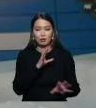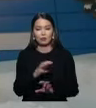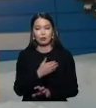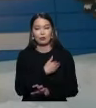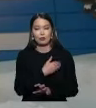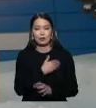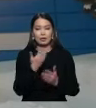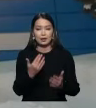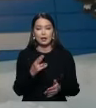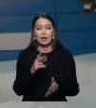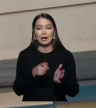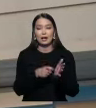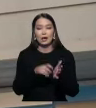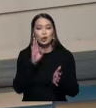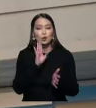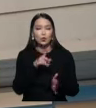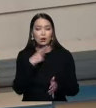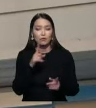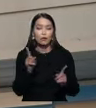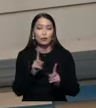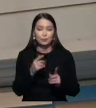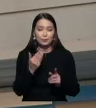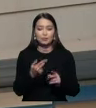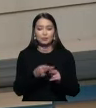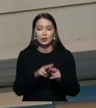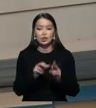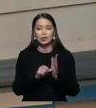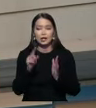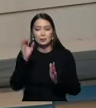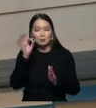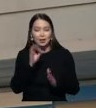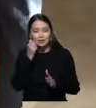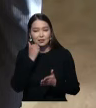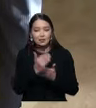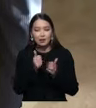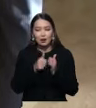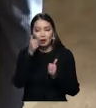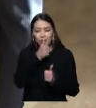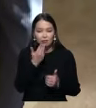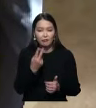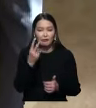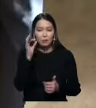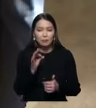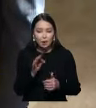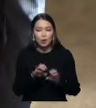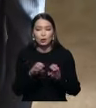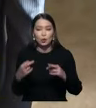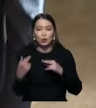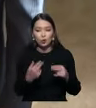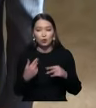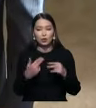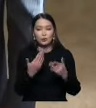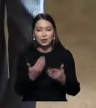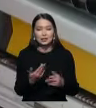городская система водопровода изношена на 61%. Ежегодно ремонтируется только 2% труб. На большее, как уверяет